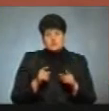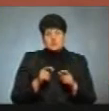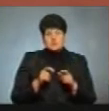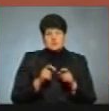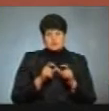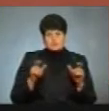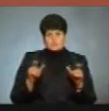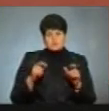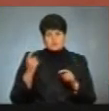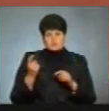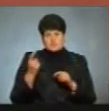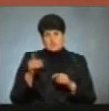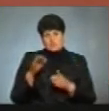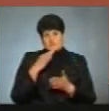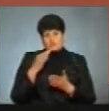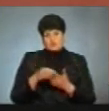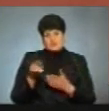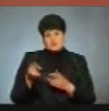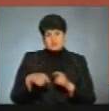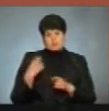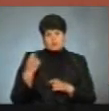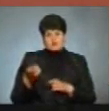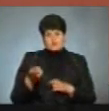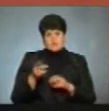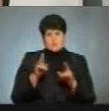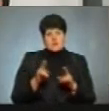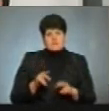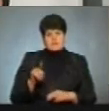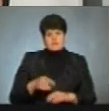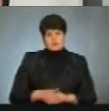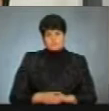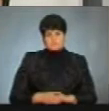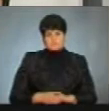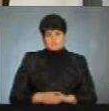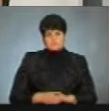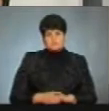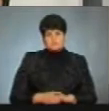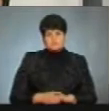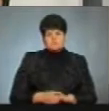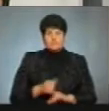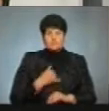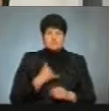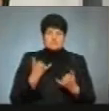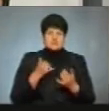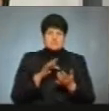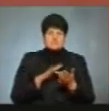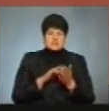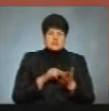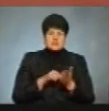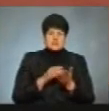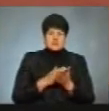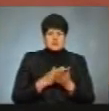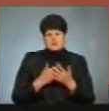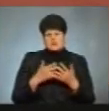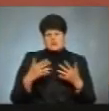суб'єкт господарювання несе безпосередню відповідальність за порушення правил вимог. В нас зараз в центрі міста на площі